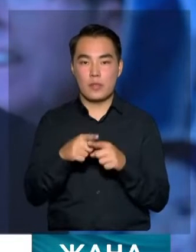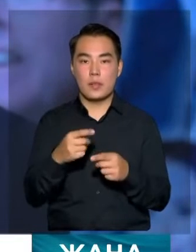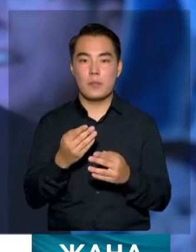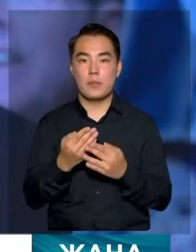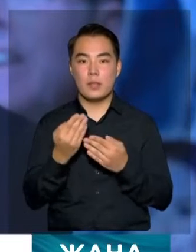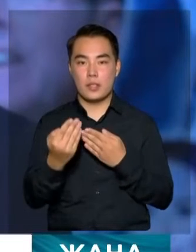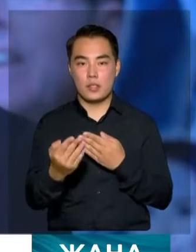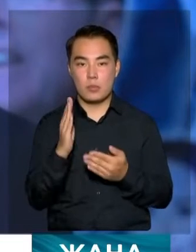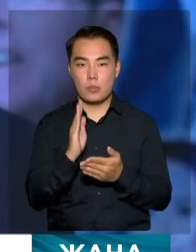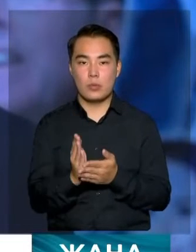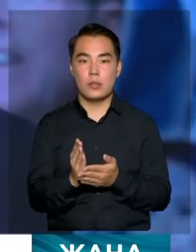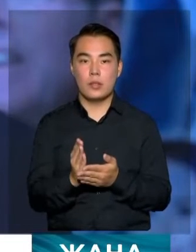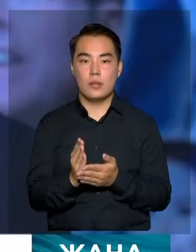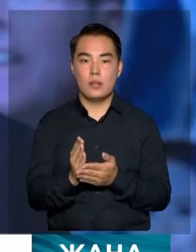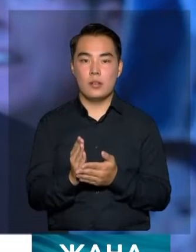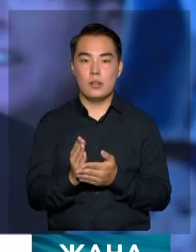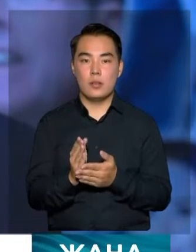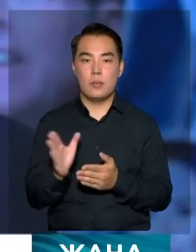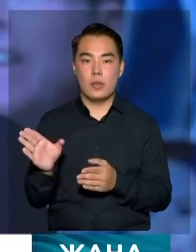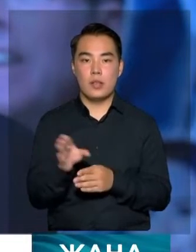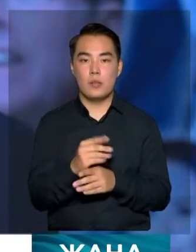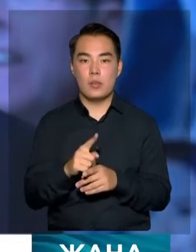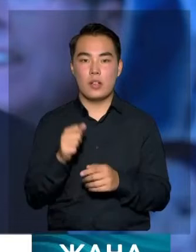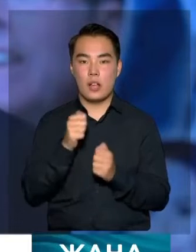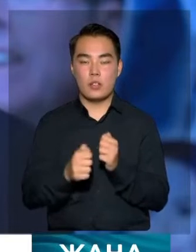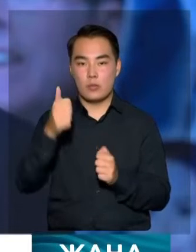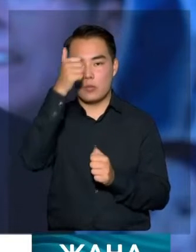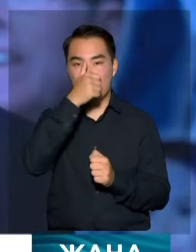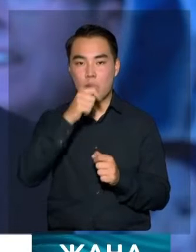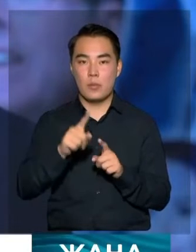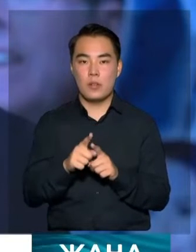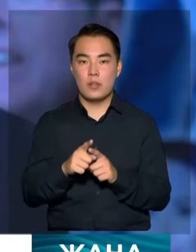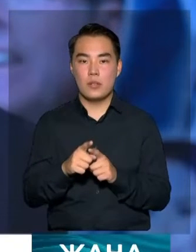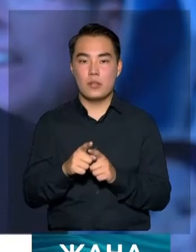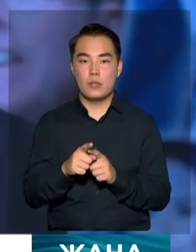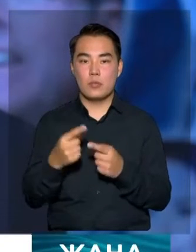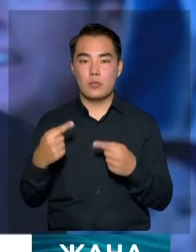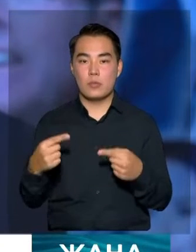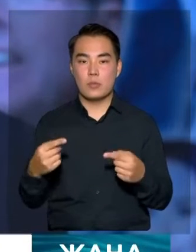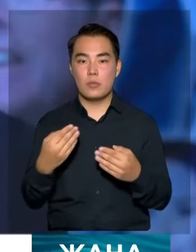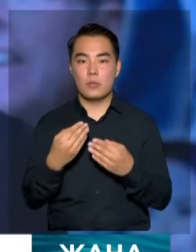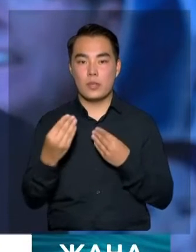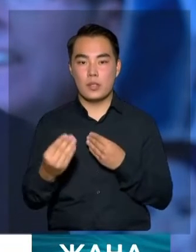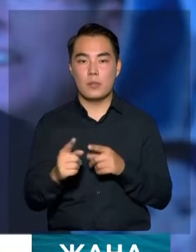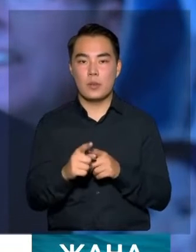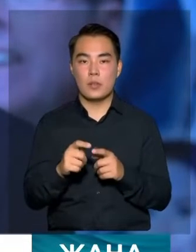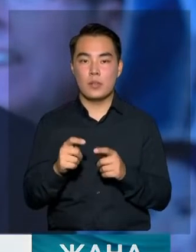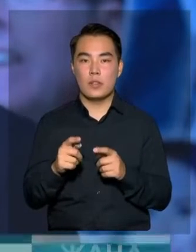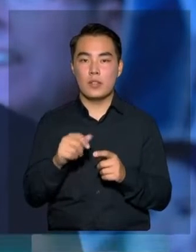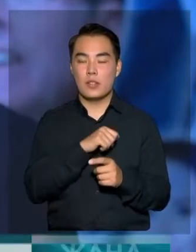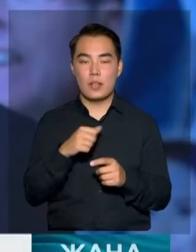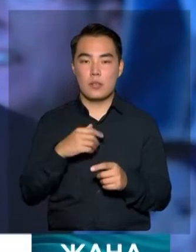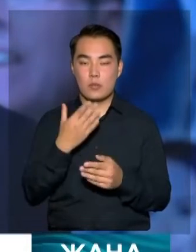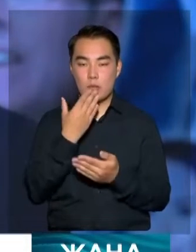Білім мен ғылымға шөлдегендер үшін бұл таптырмас дүние. Жыл сайын қатарға қосылып жатқандардың саны көбейіп жатқаны қатты қуантады. Тұңғыш